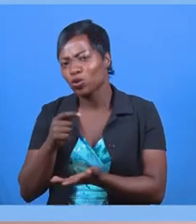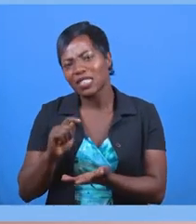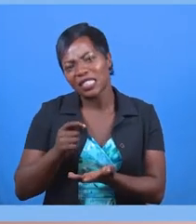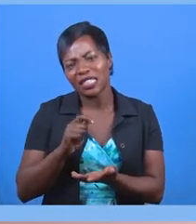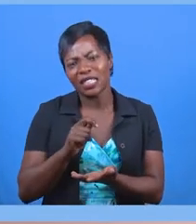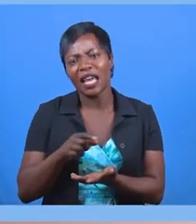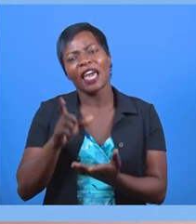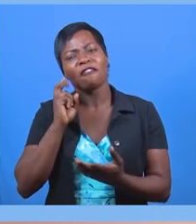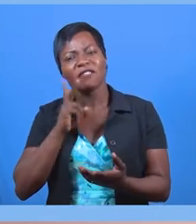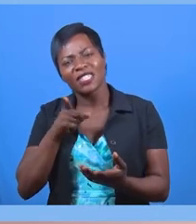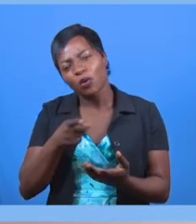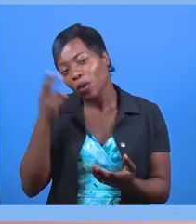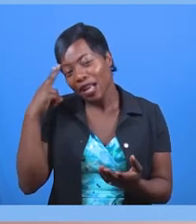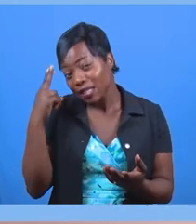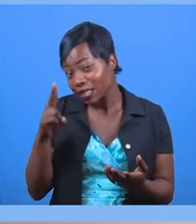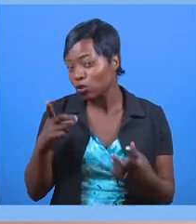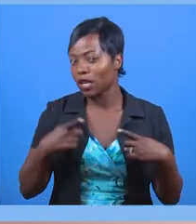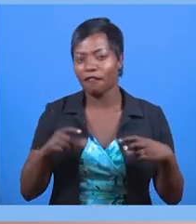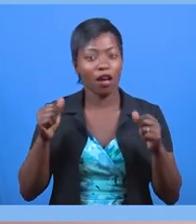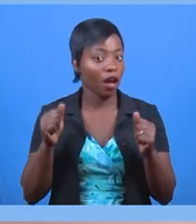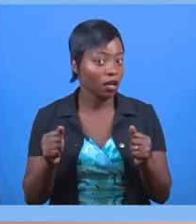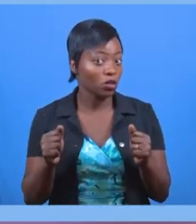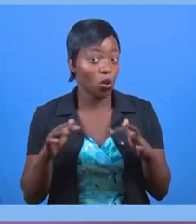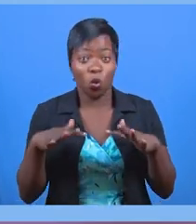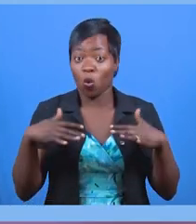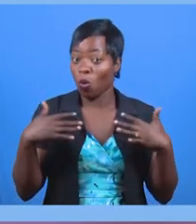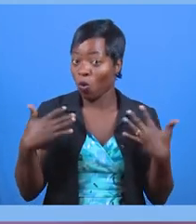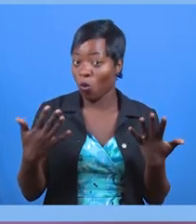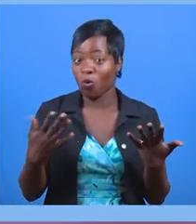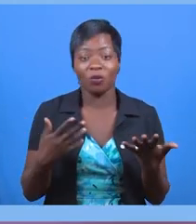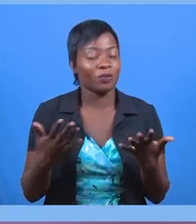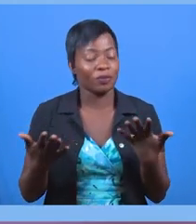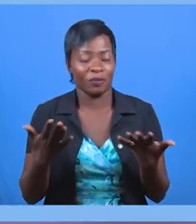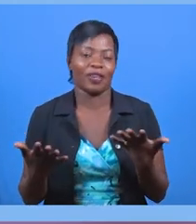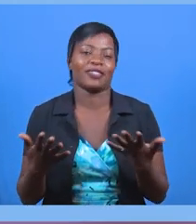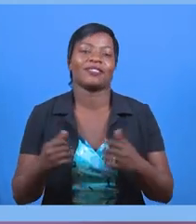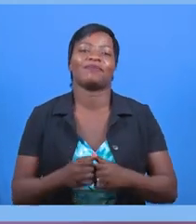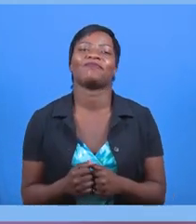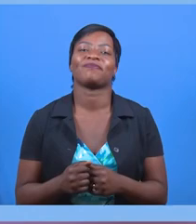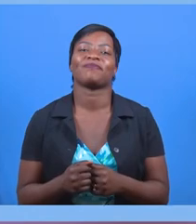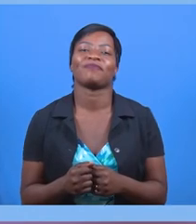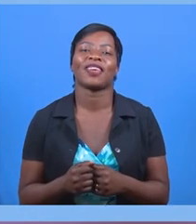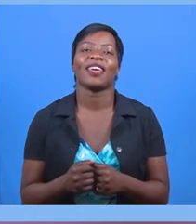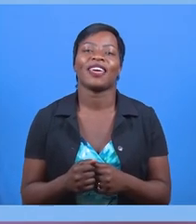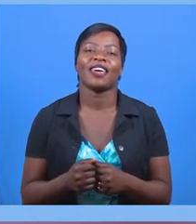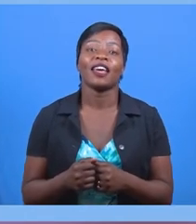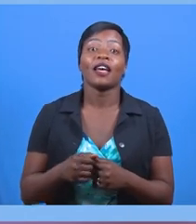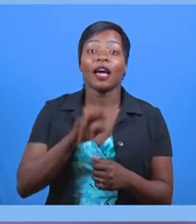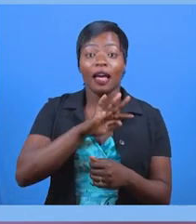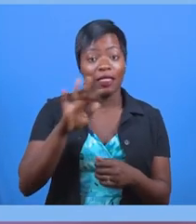kana kuti anotofunga kuti vaona ini mazvite henyu Mai Chisamba dzimwe